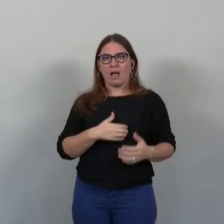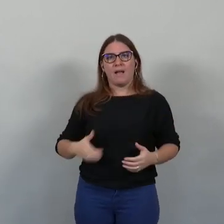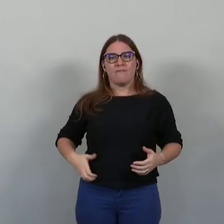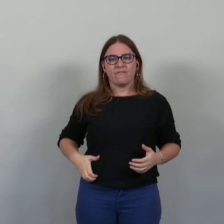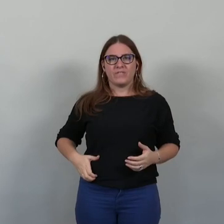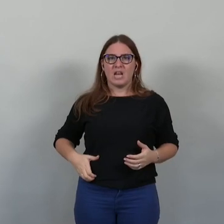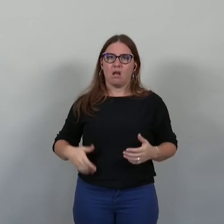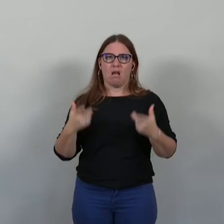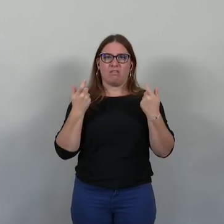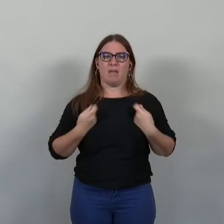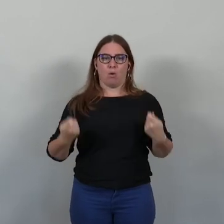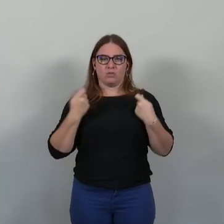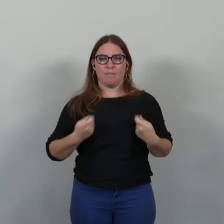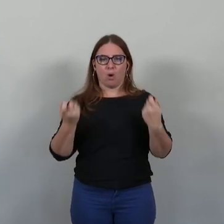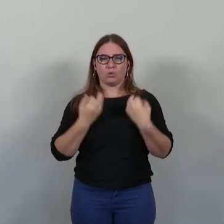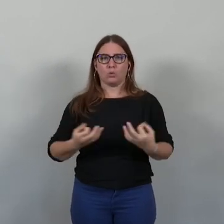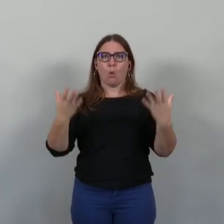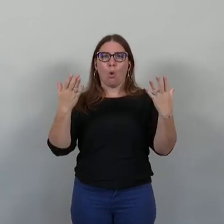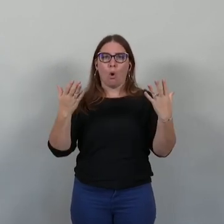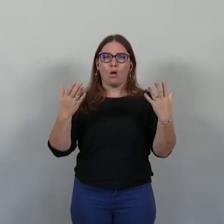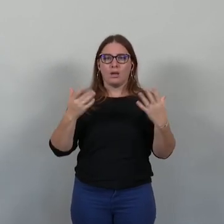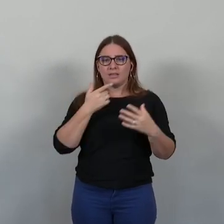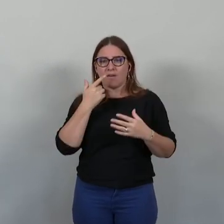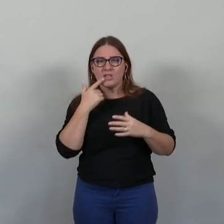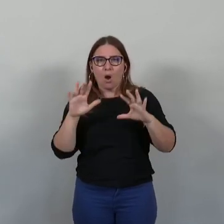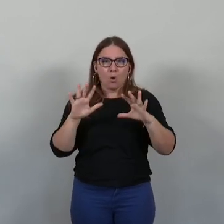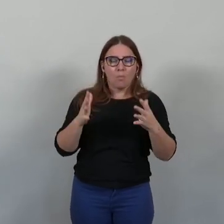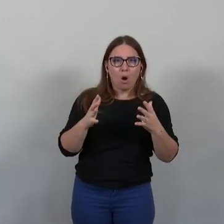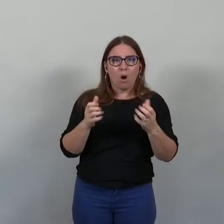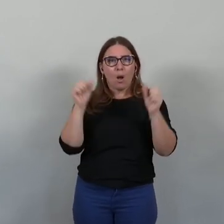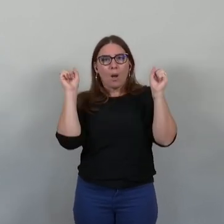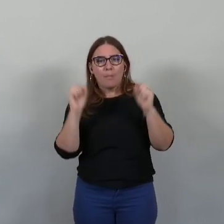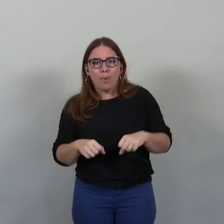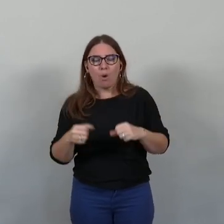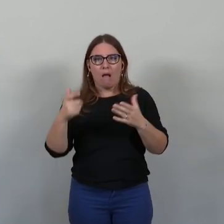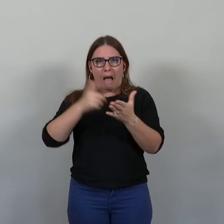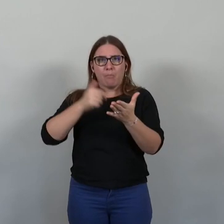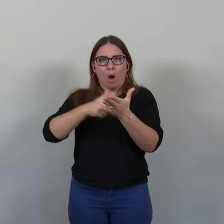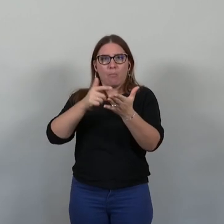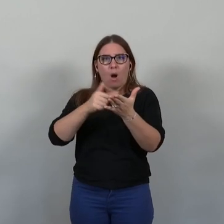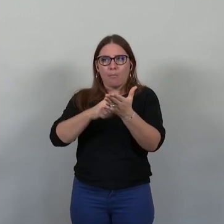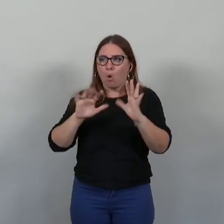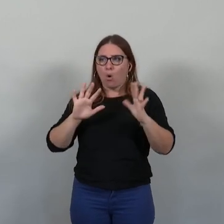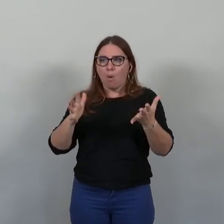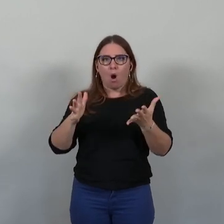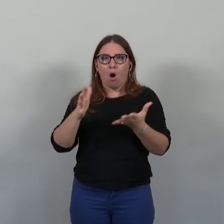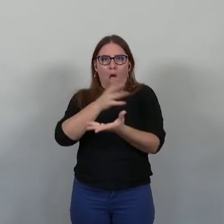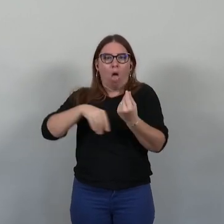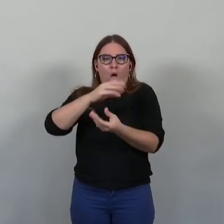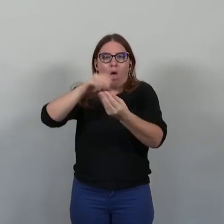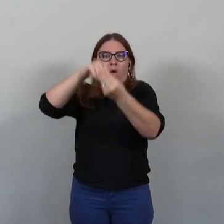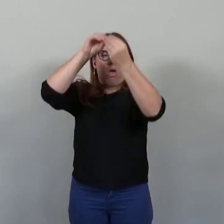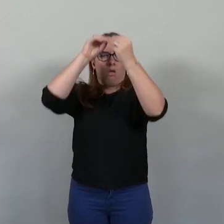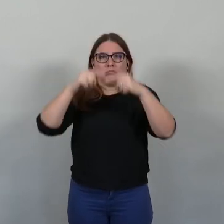au-dessus de ses moyens et qu'elle doit engager des réformes de structure si elle veut mettre fin la spirale des impôts et de la dette on ne peut pas dire